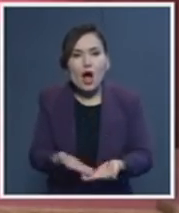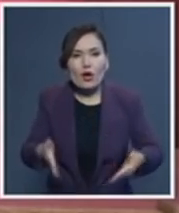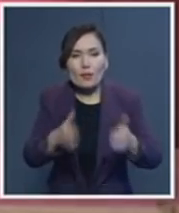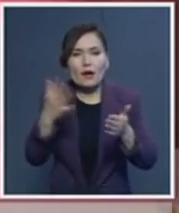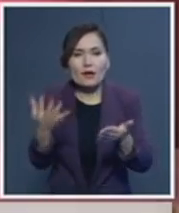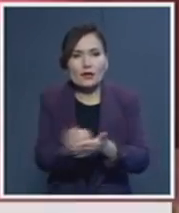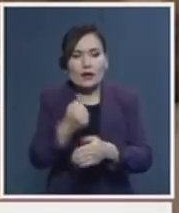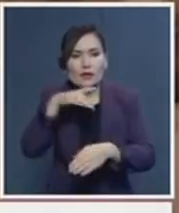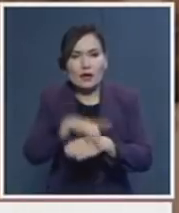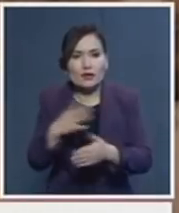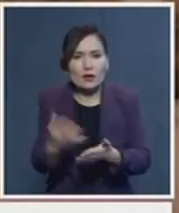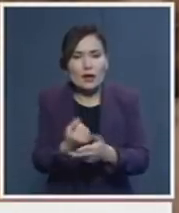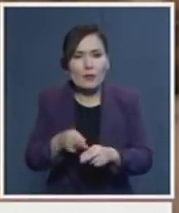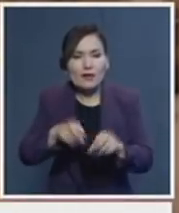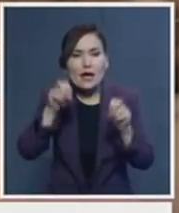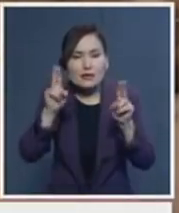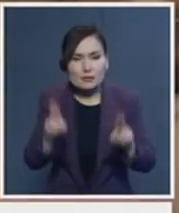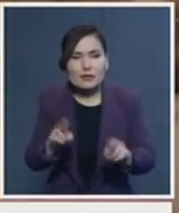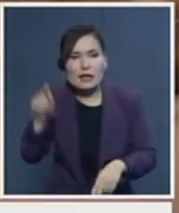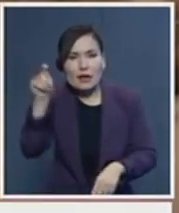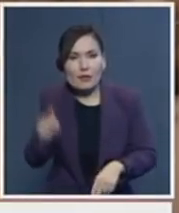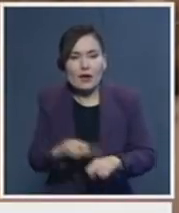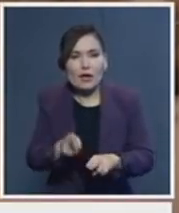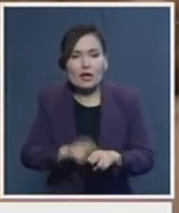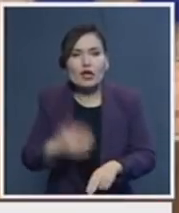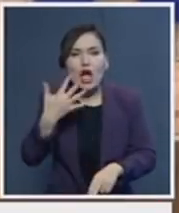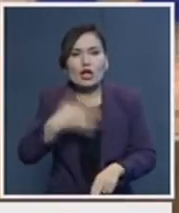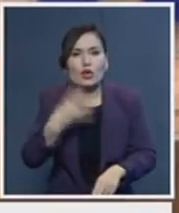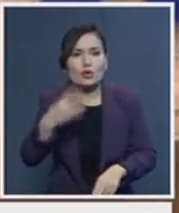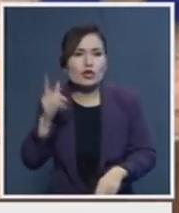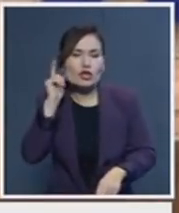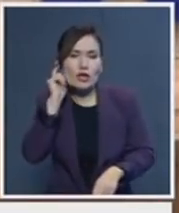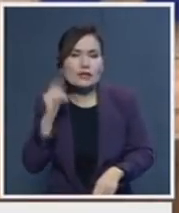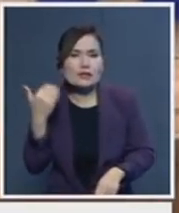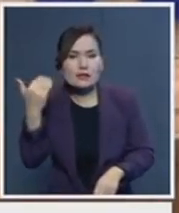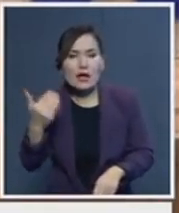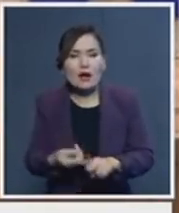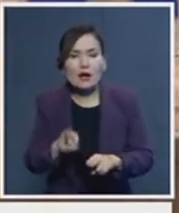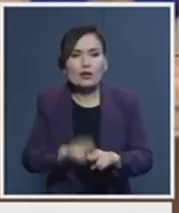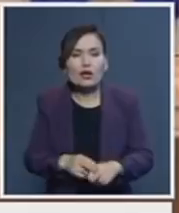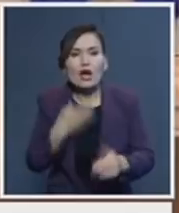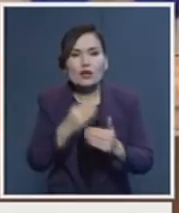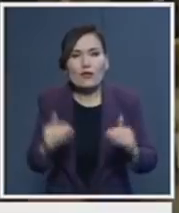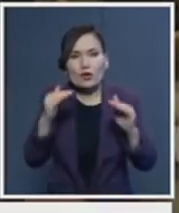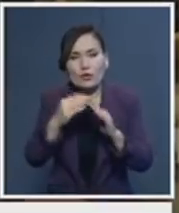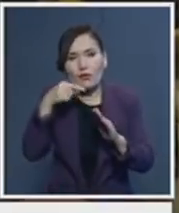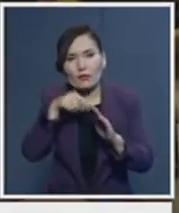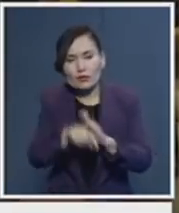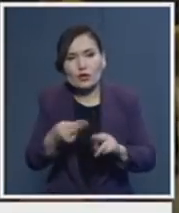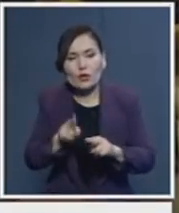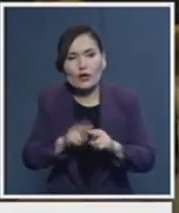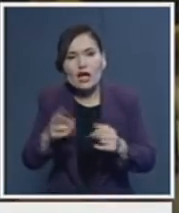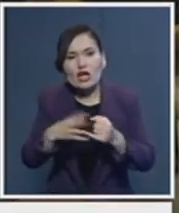үшін Омс қаласынан арнайы келіпті. 54 жастағы Мостовщиков тарих үшін таптырмас дүние саналатын жәдігерді қаладағы жер